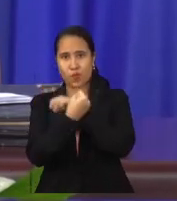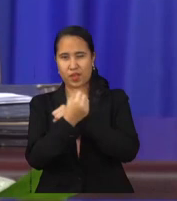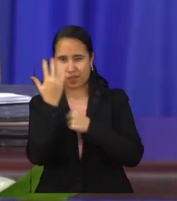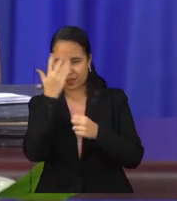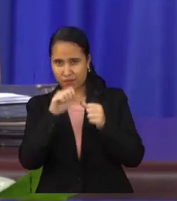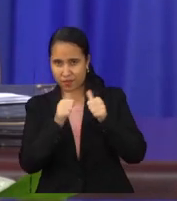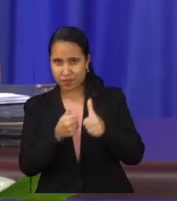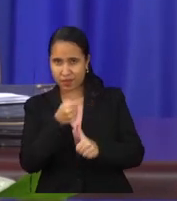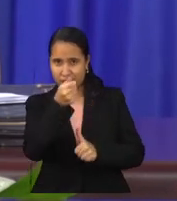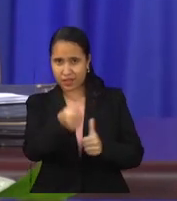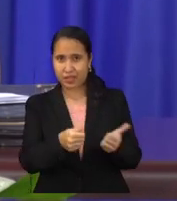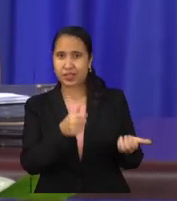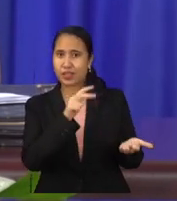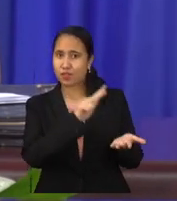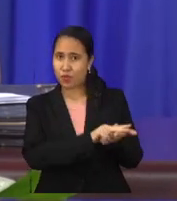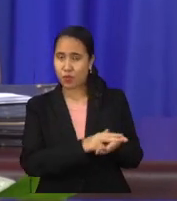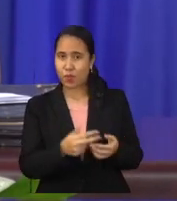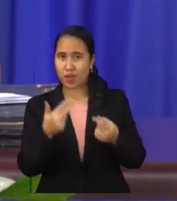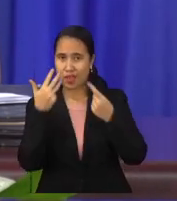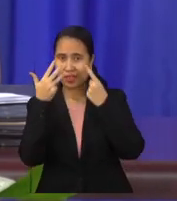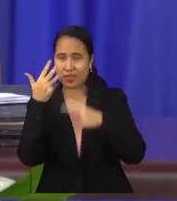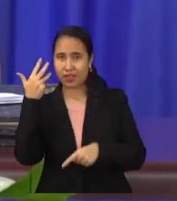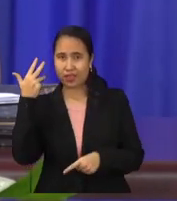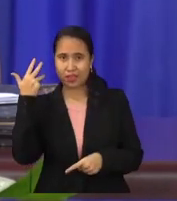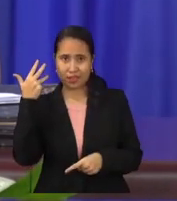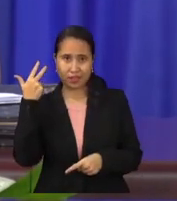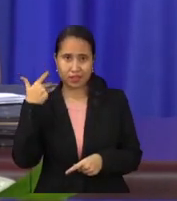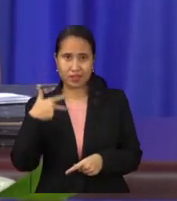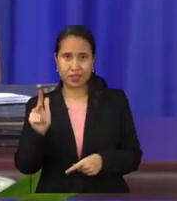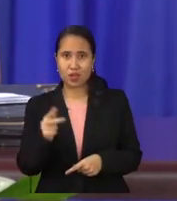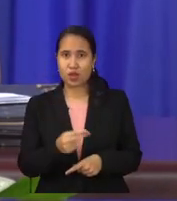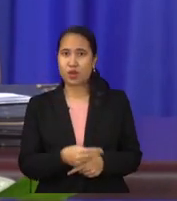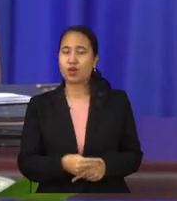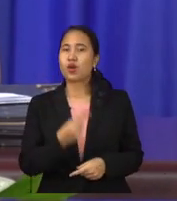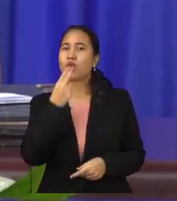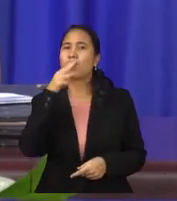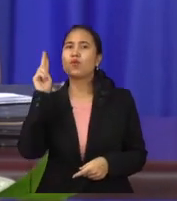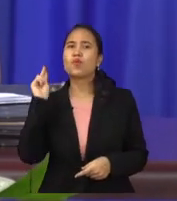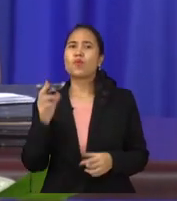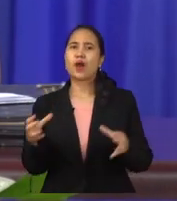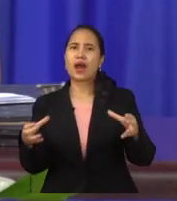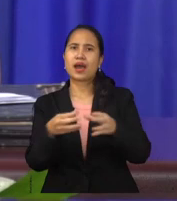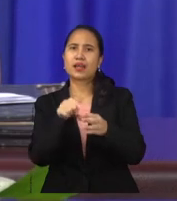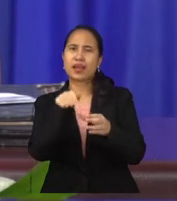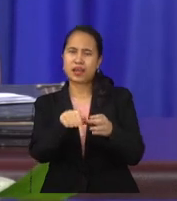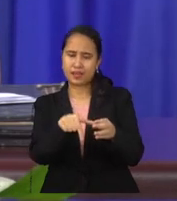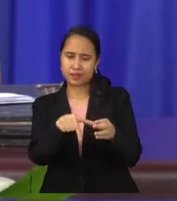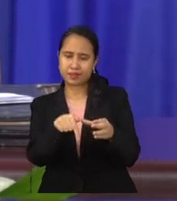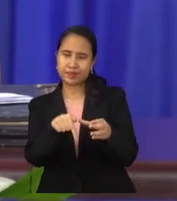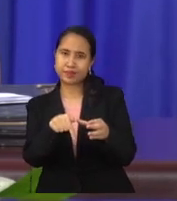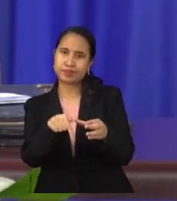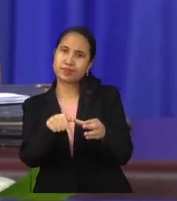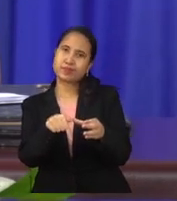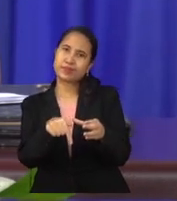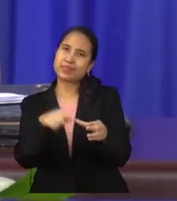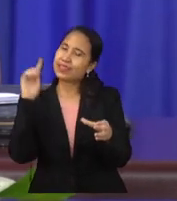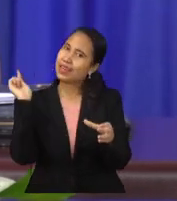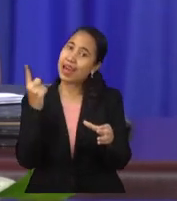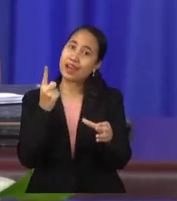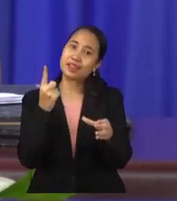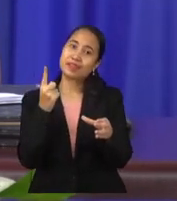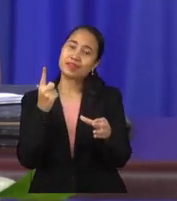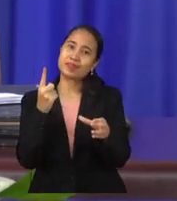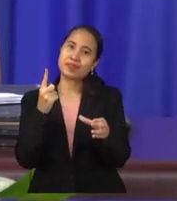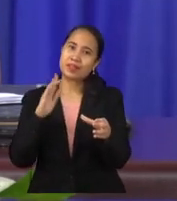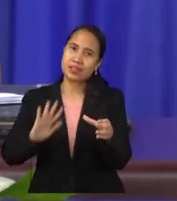Amnestiewet 1989, is de instelling van de Waarheids- en Verzoeningscommissie opgenomen die onmiddellijk na